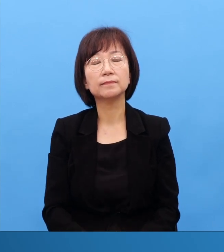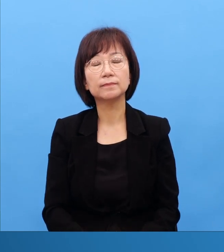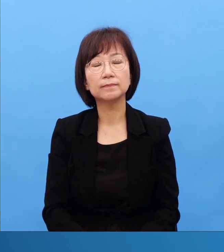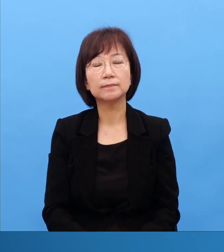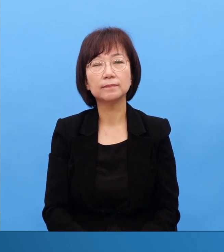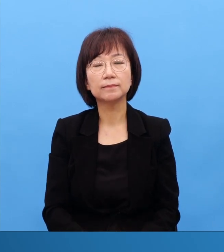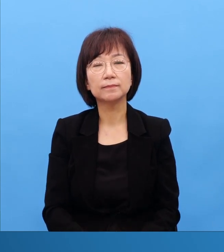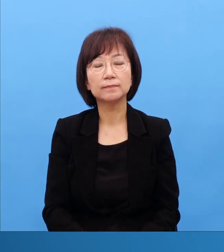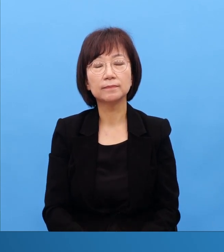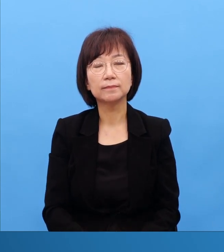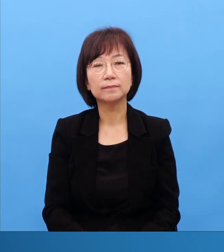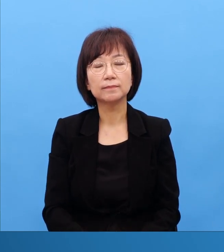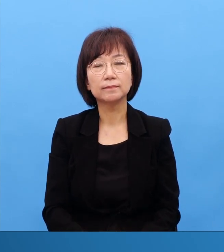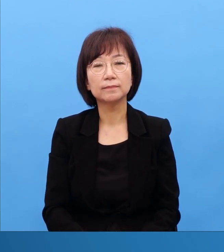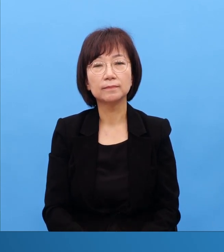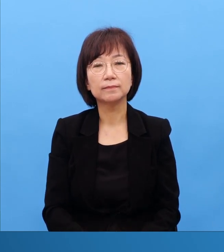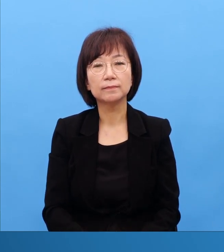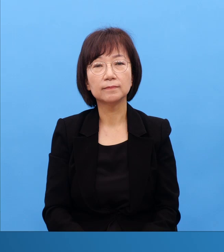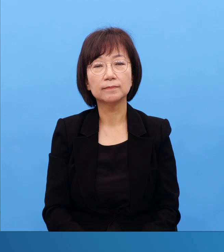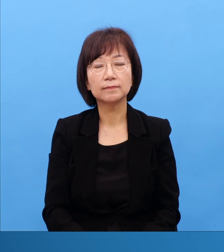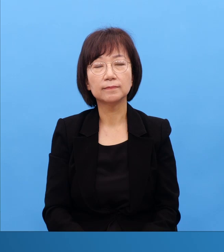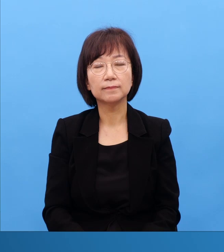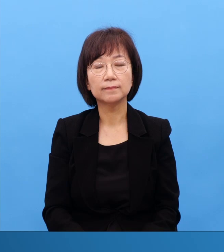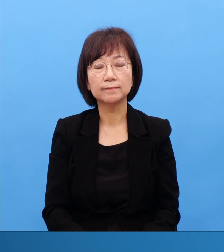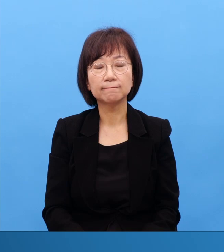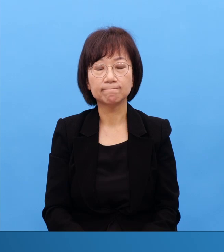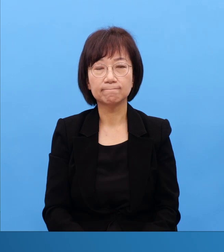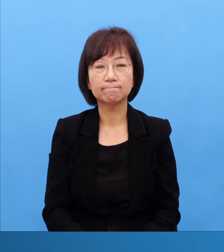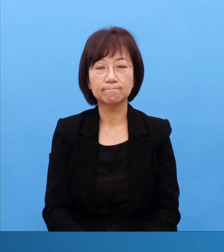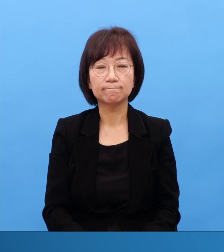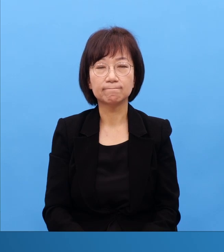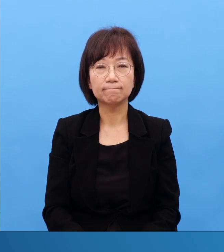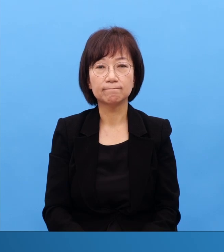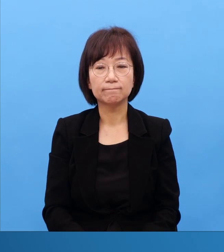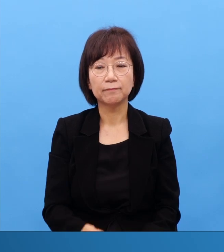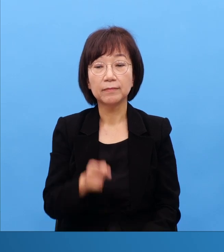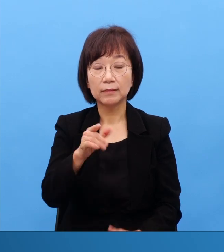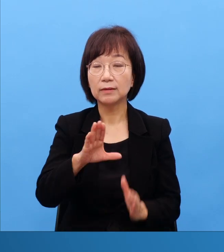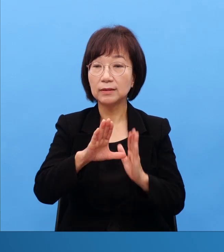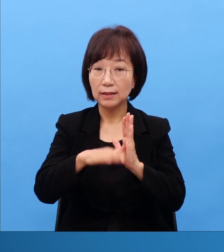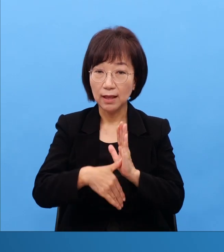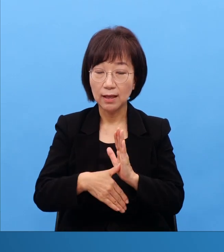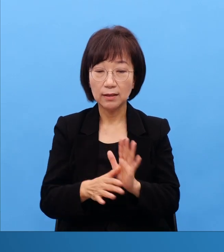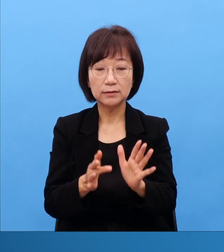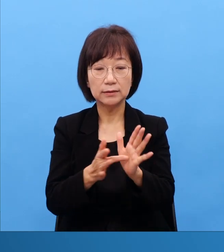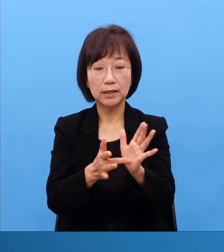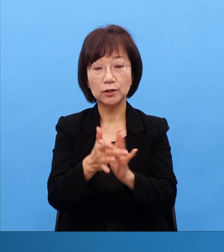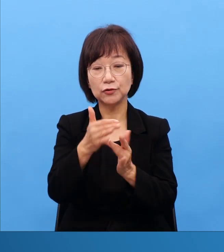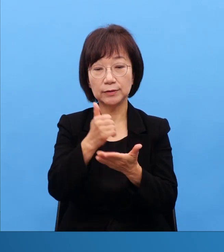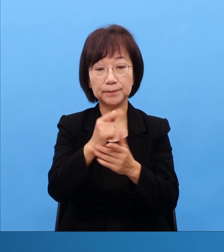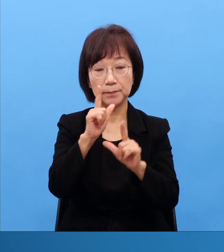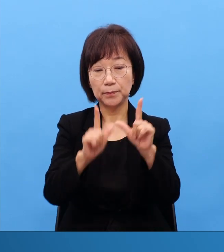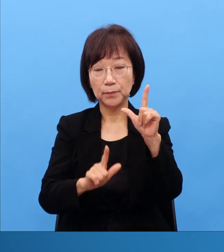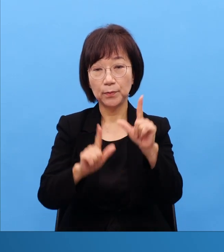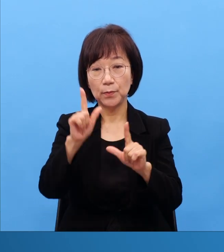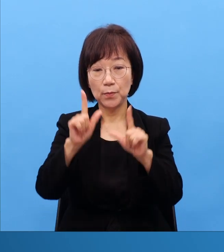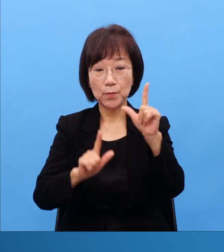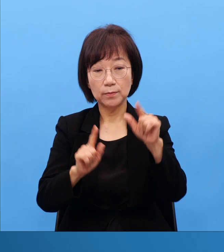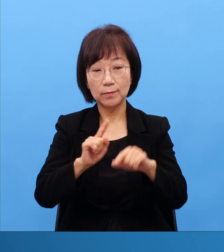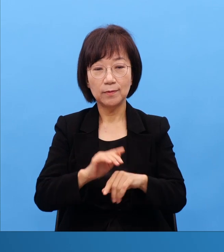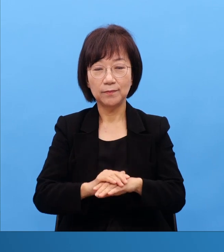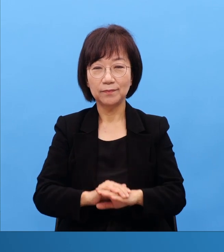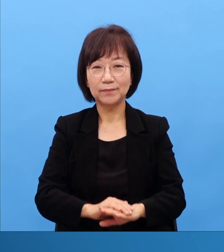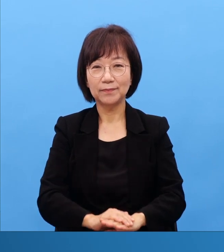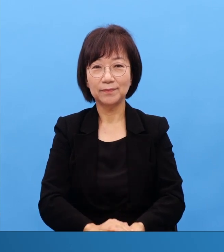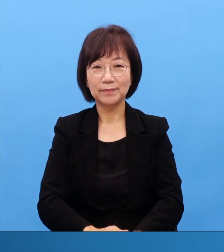cross, an atrocious death. 그때의 예수님의 모습은 굉장히